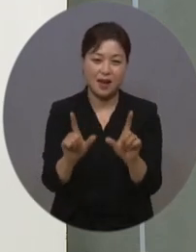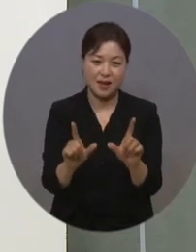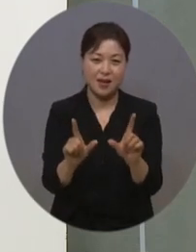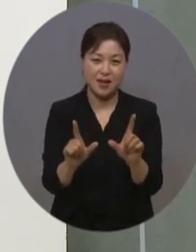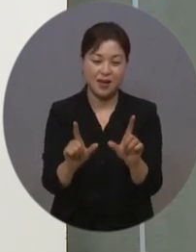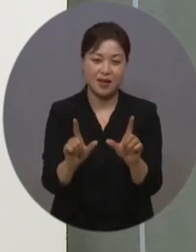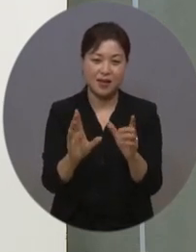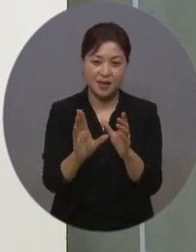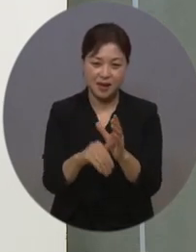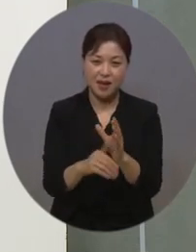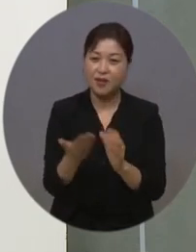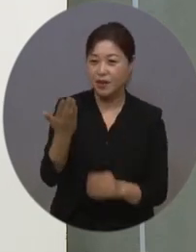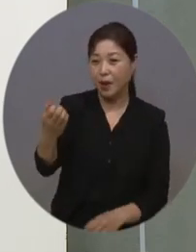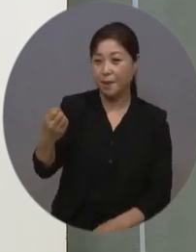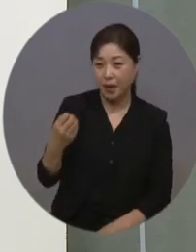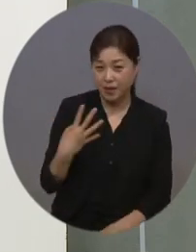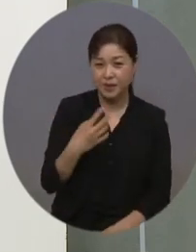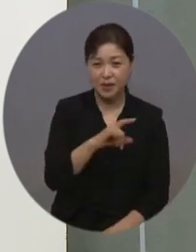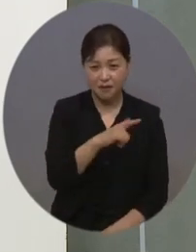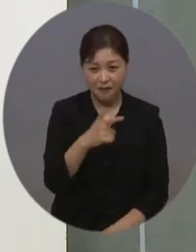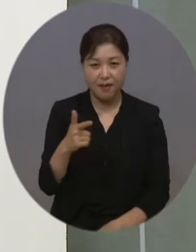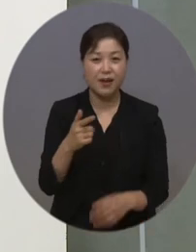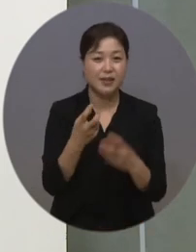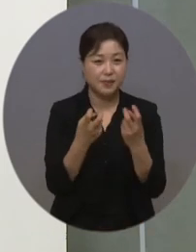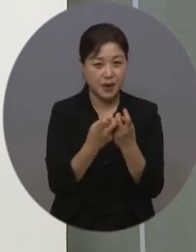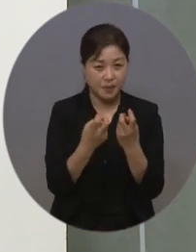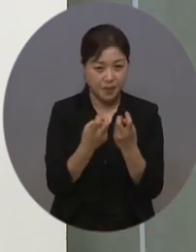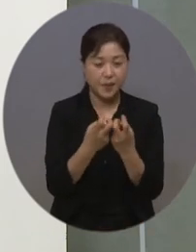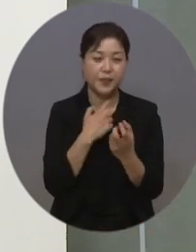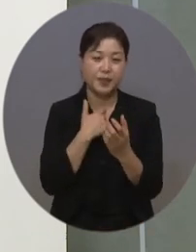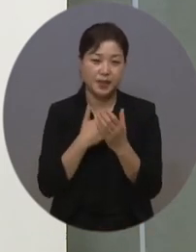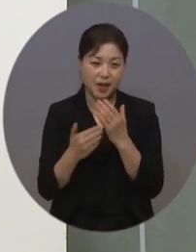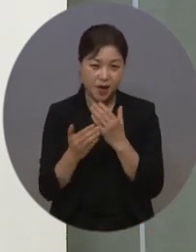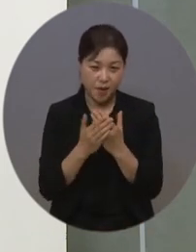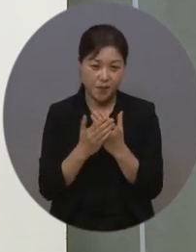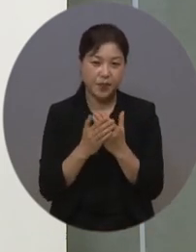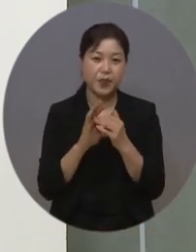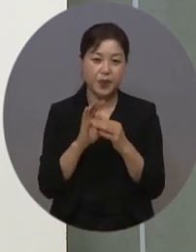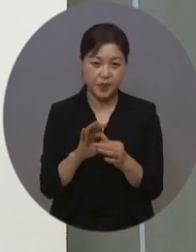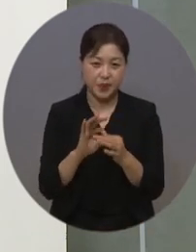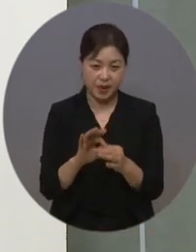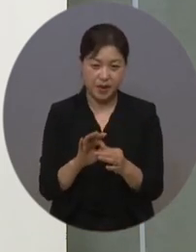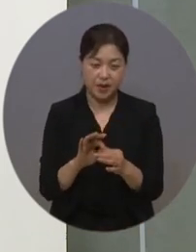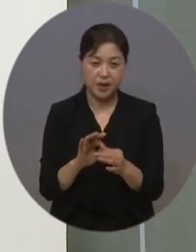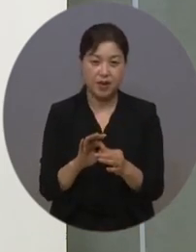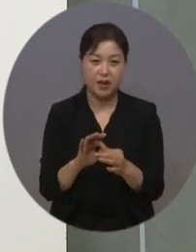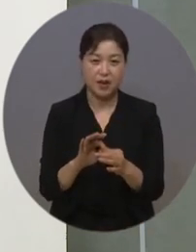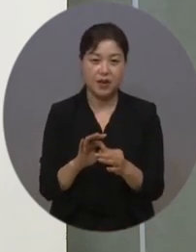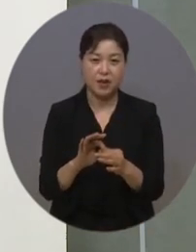지금까지 말씀한 그 모든 비결과 예. 체험을 통해서 결론적으로